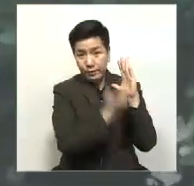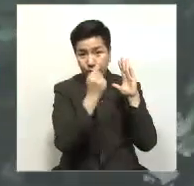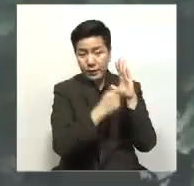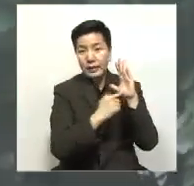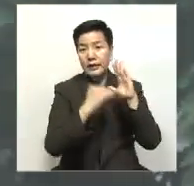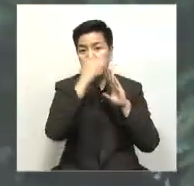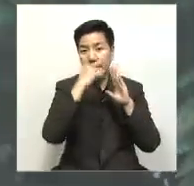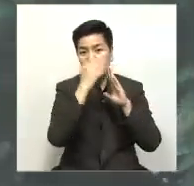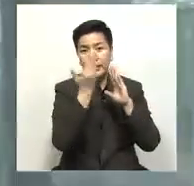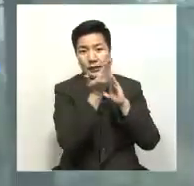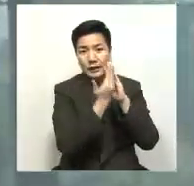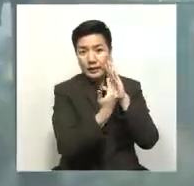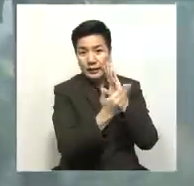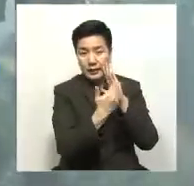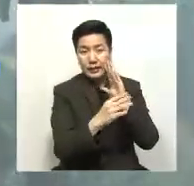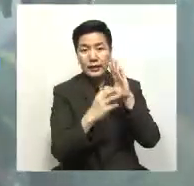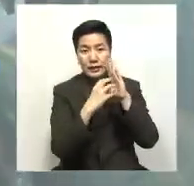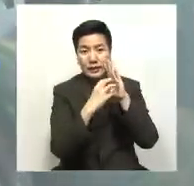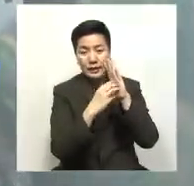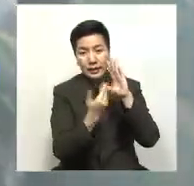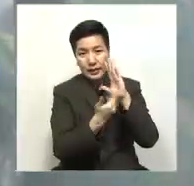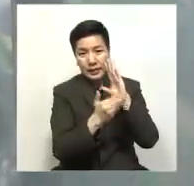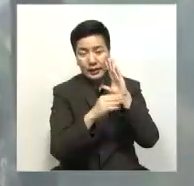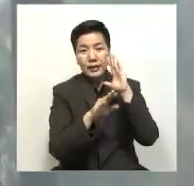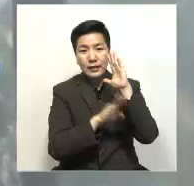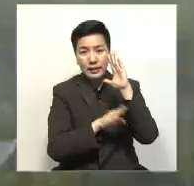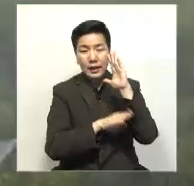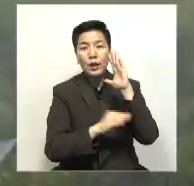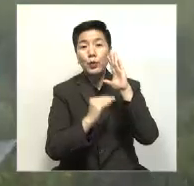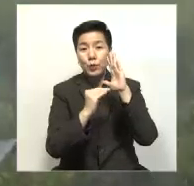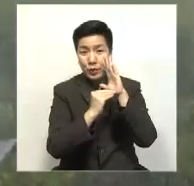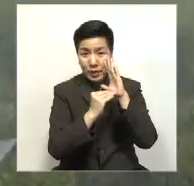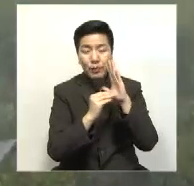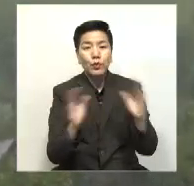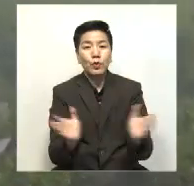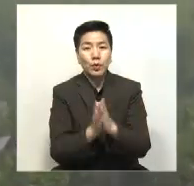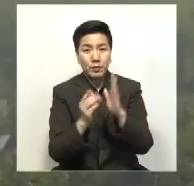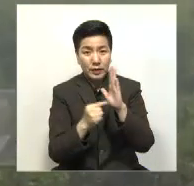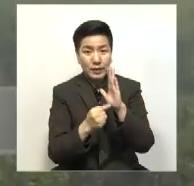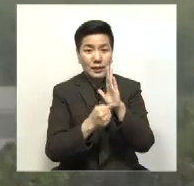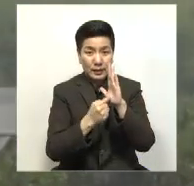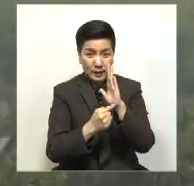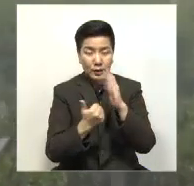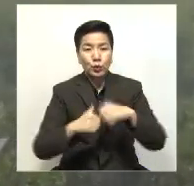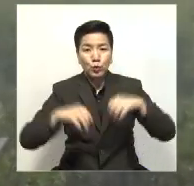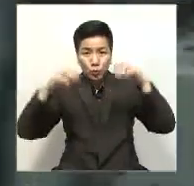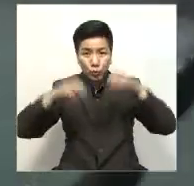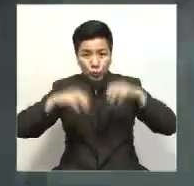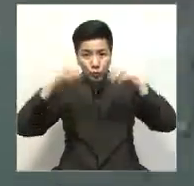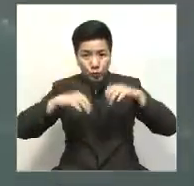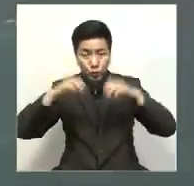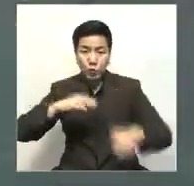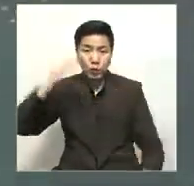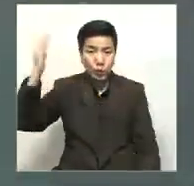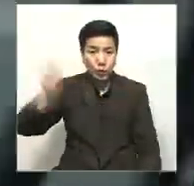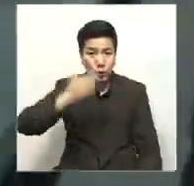ภาคตะวันออกเฉียงเหนือตอนล่างภาคกลางภาคตะวันออกและภาคใต้ตอนบนรวมถึงกรุงเทพมหานครและปริมณฑลมีฝนฟ้าคะนอง